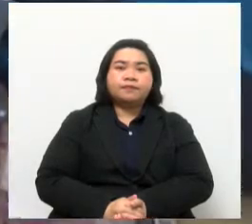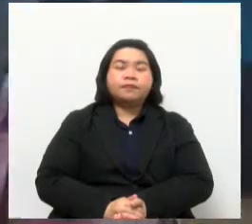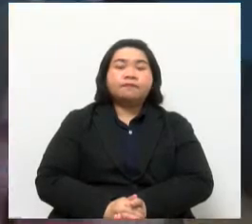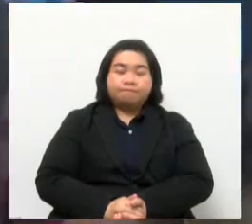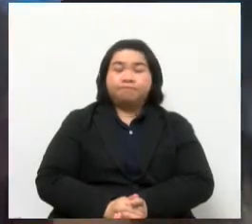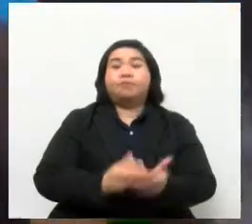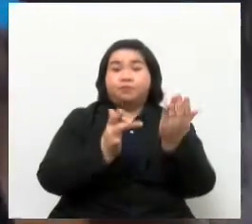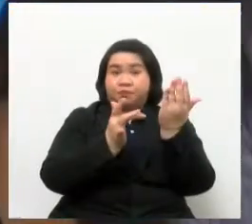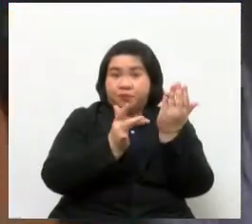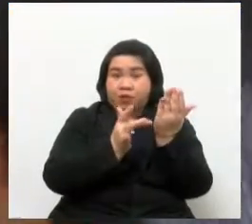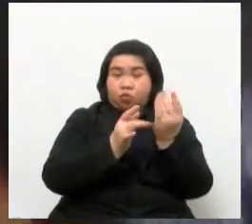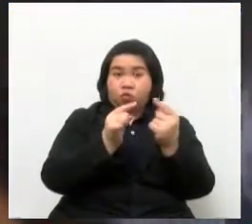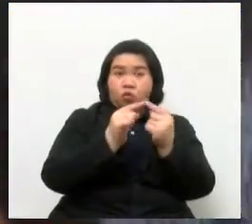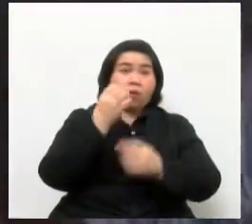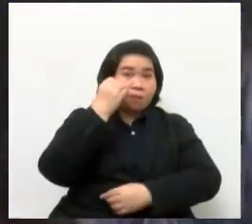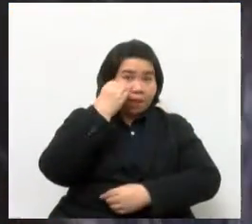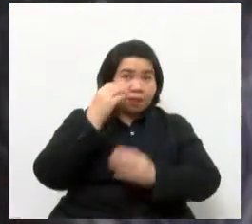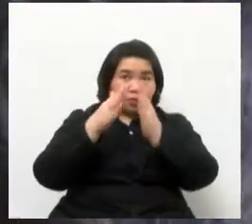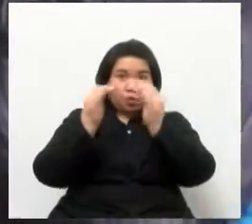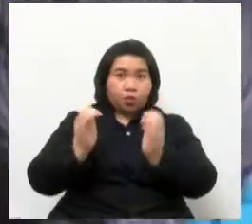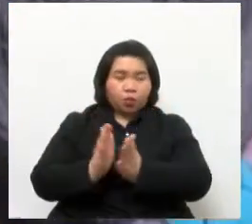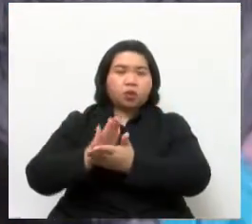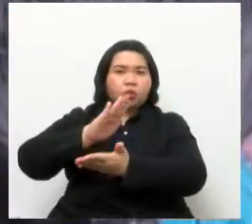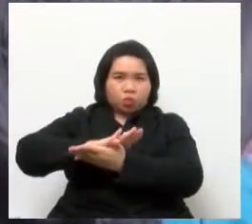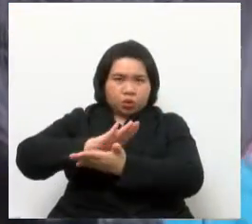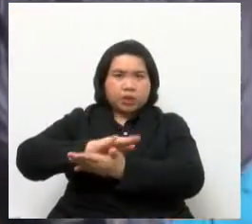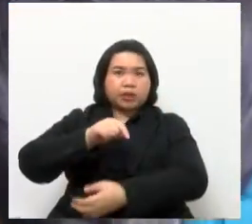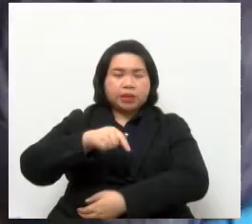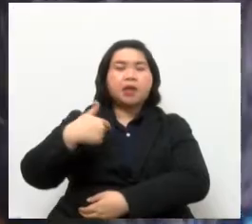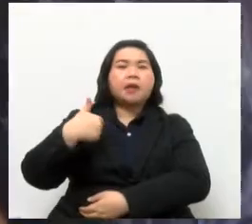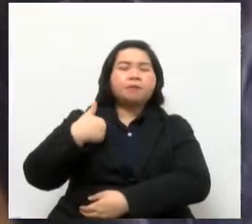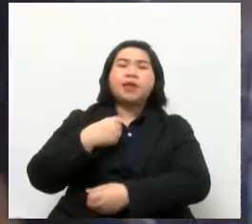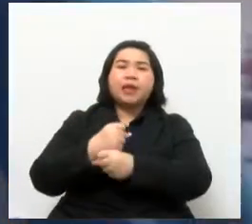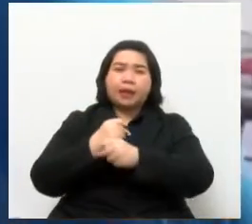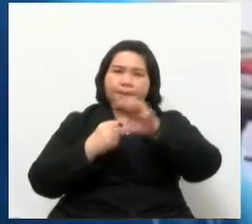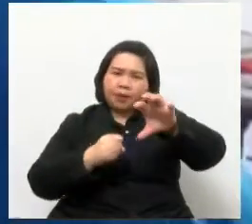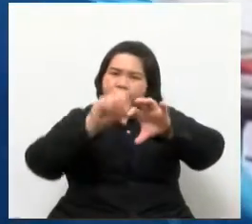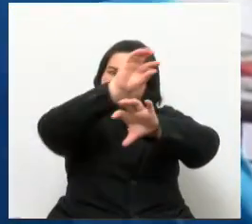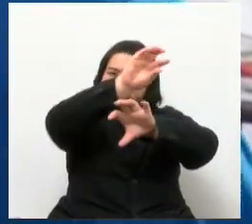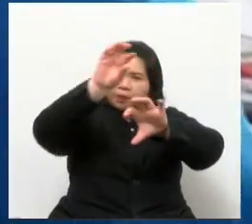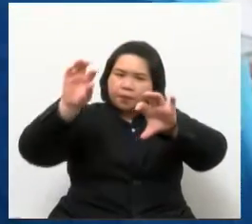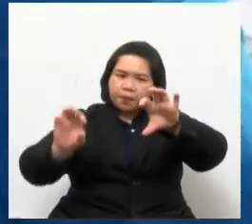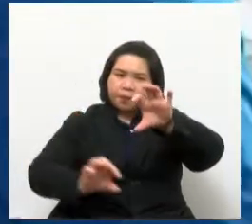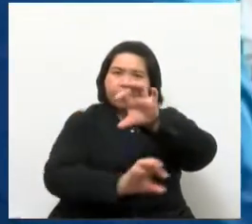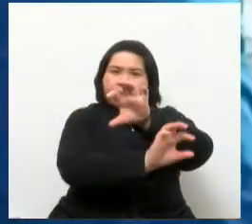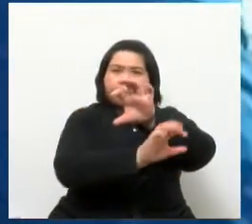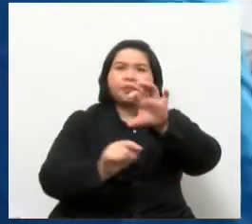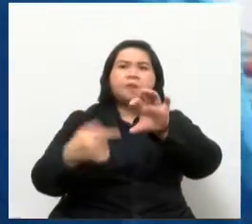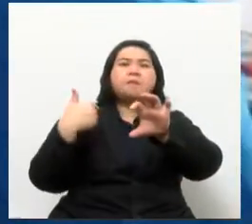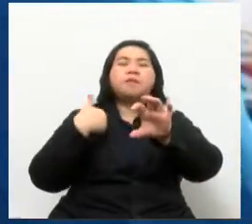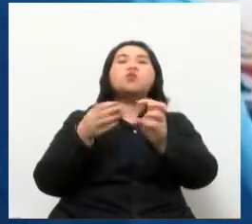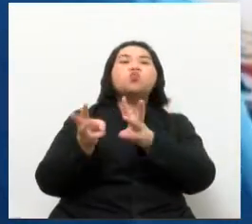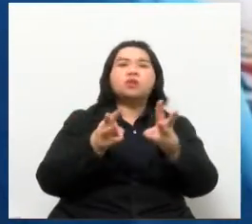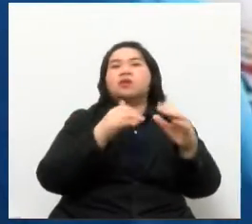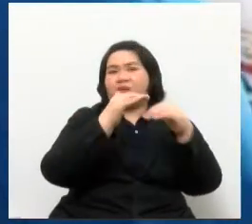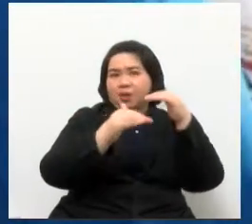นวัตกรรมบวรพิชิตฝุ่นขับเคลื่อนด้วยกระบวนการภาคภูมิโมเดลซึ่งเป็นกระบวนการที่พัฒนาขึ้น